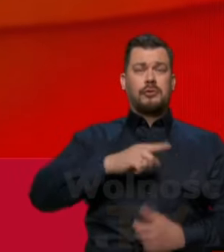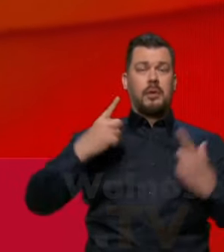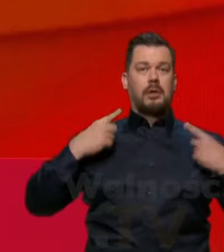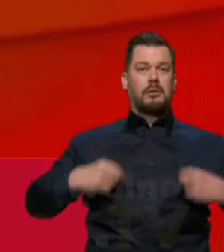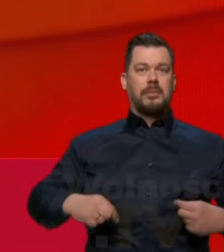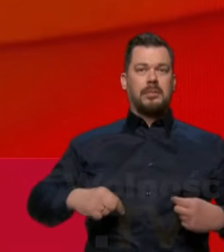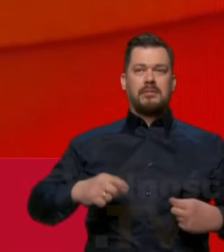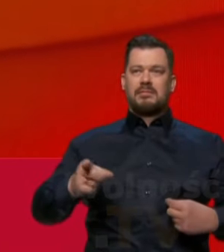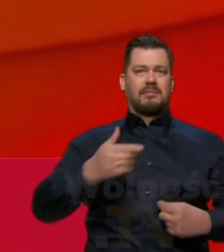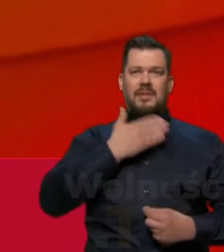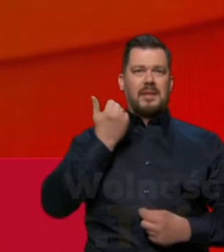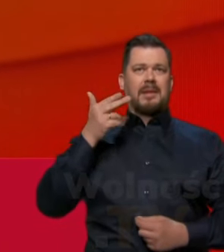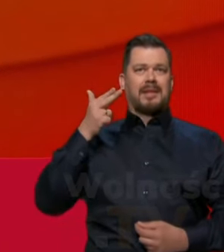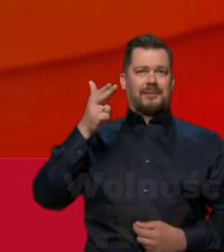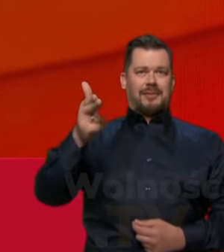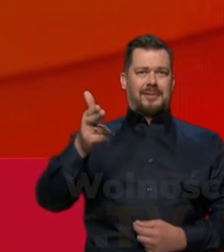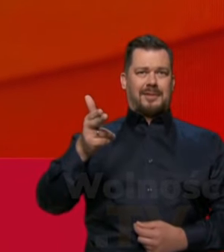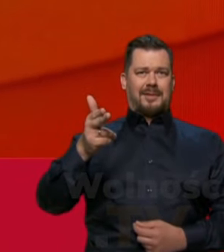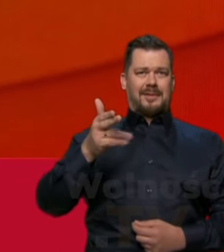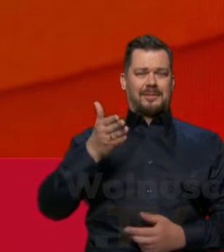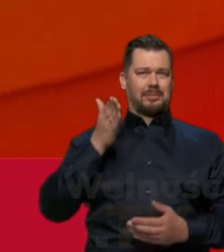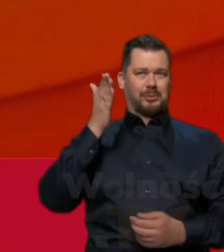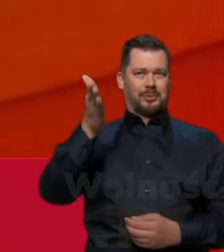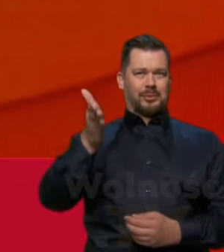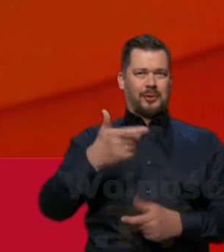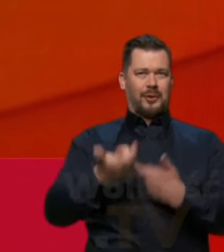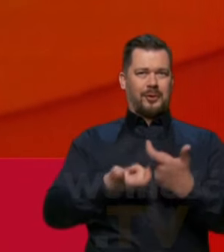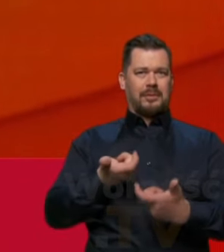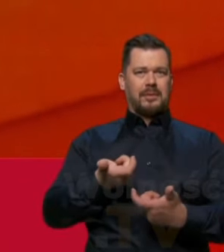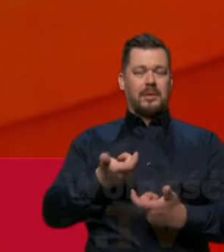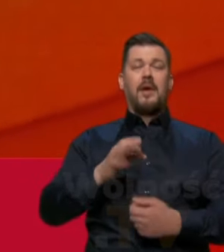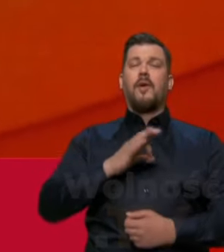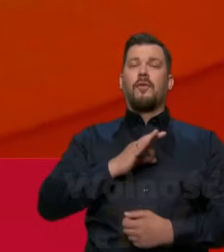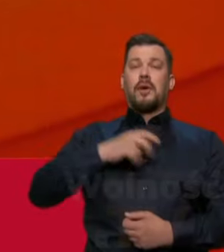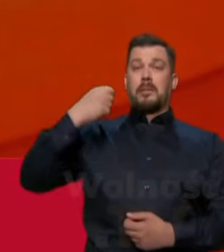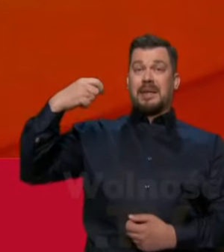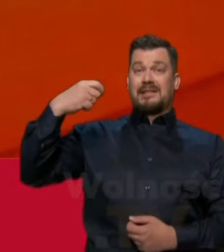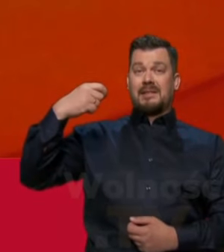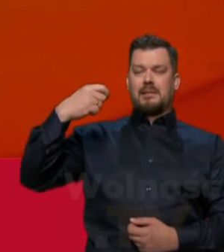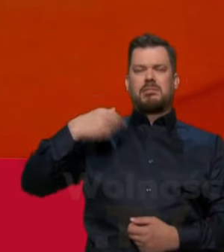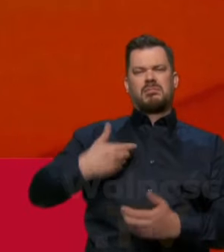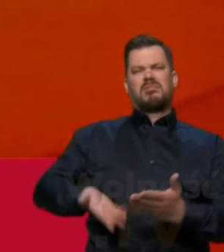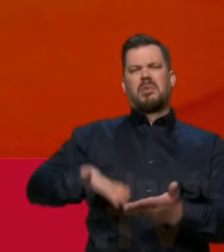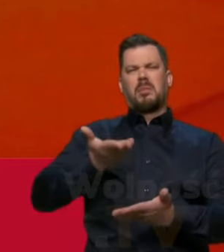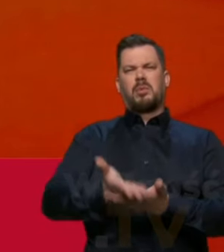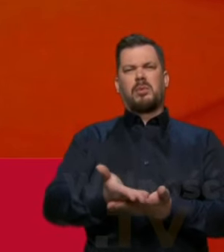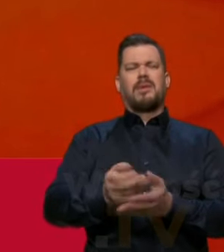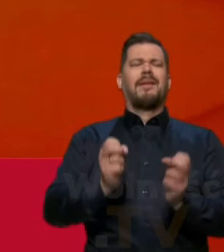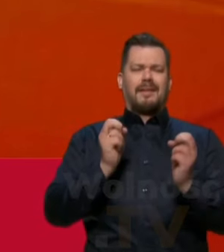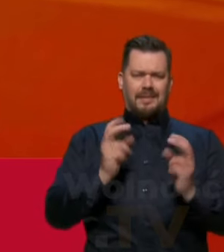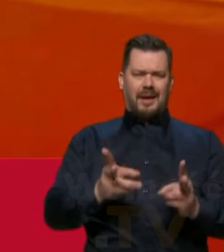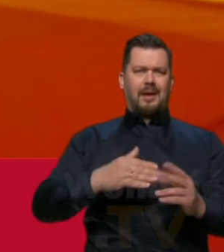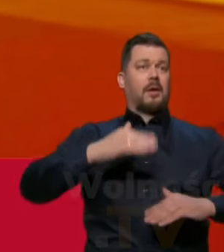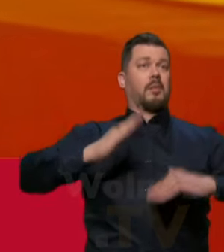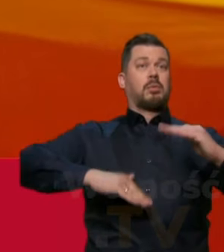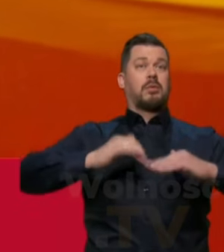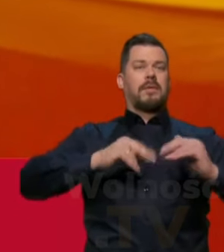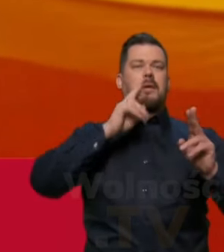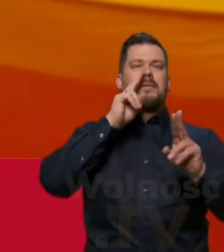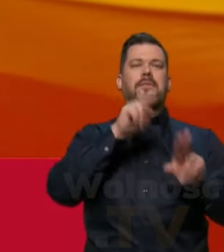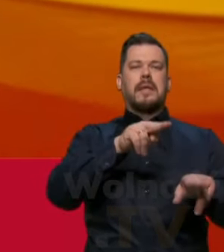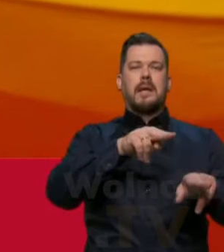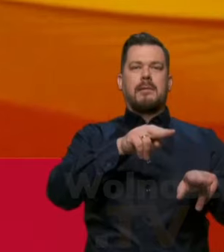ludziom odbieramy nadzieję na przyszłość. Dla mnie moja prezydentura postawi sobie za cel tak, budowanie mieszkań na